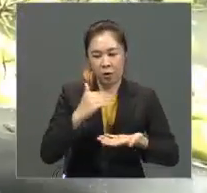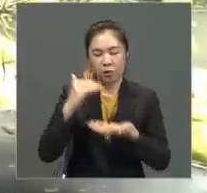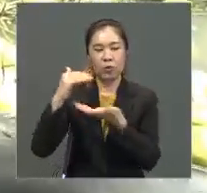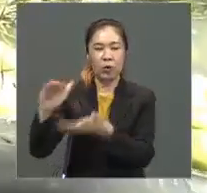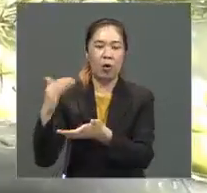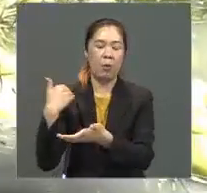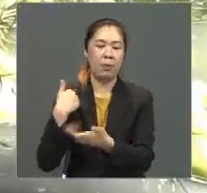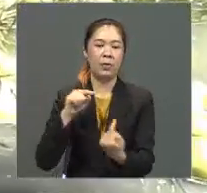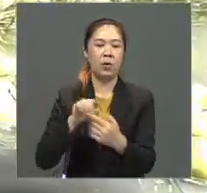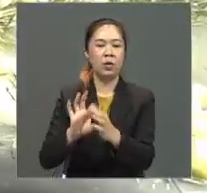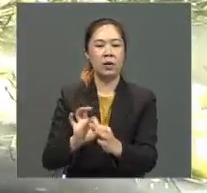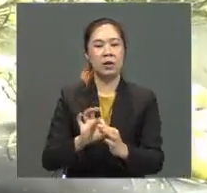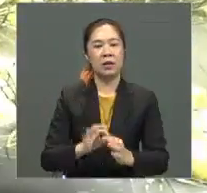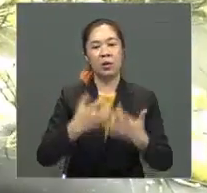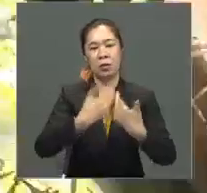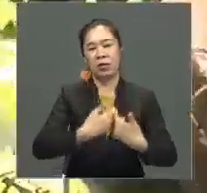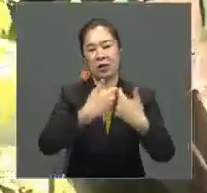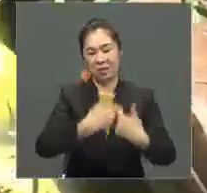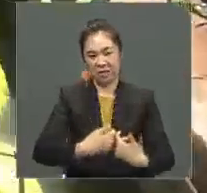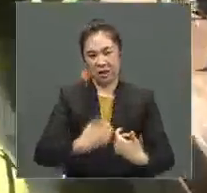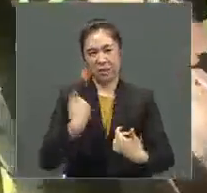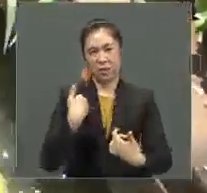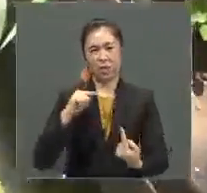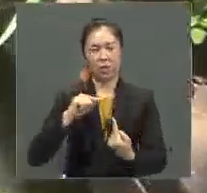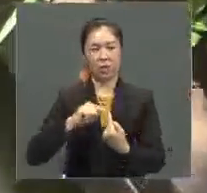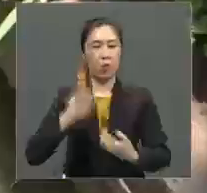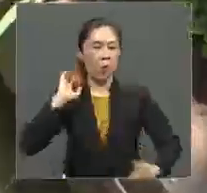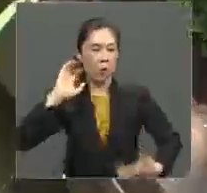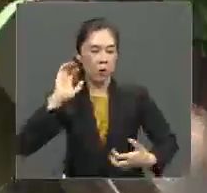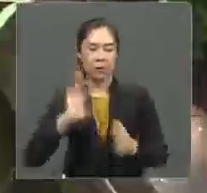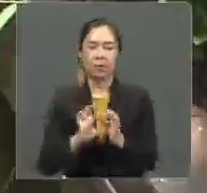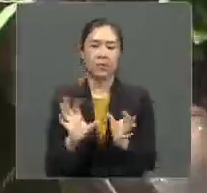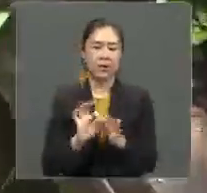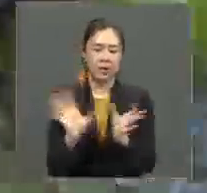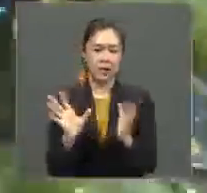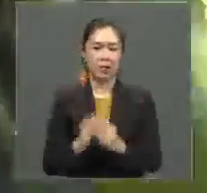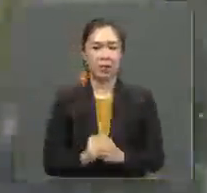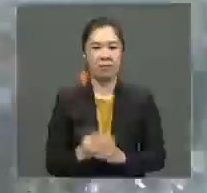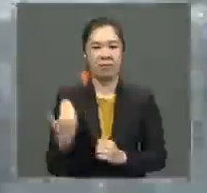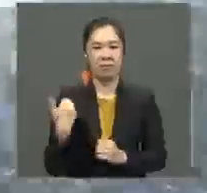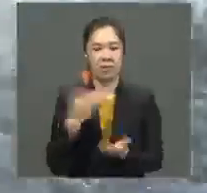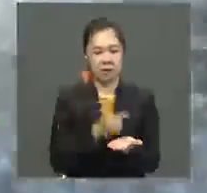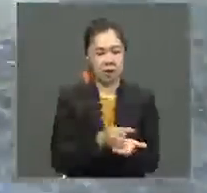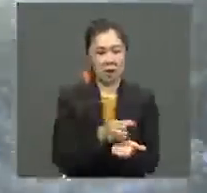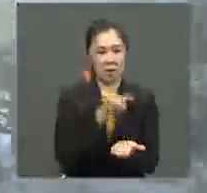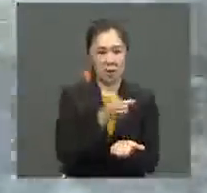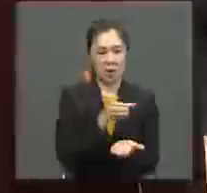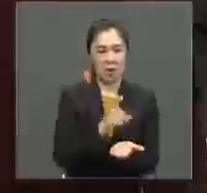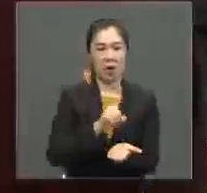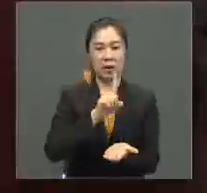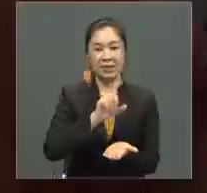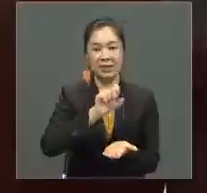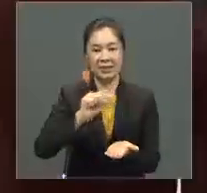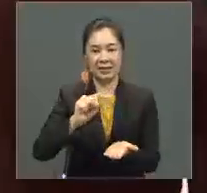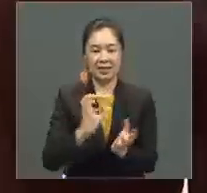ปของอุตสาหกรรมจึงไม่สามารถใช้ลิงมาเก็บมะพร้าวได้บางโรงงานใช้มะพร้าวผลิตกะทิกล่องต่อวันเนี่ยเป็นแสนลูก